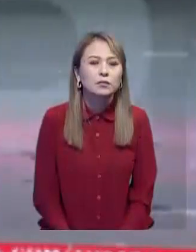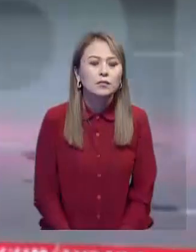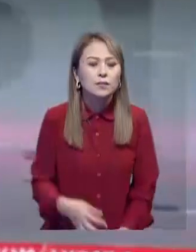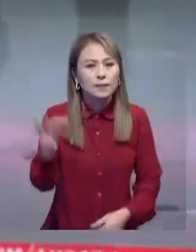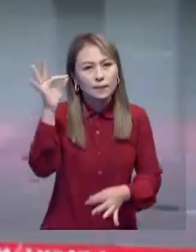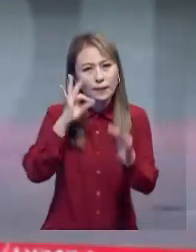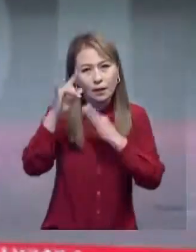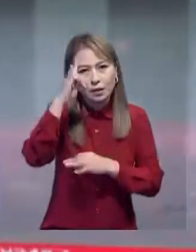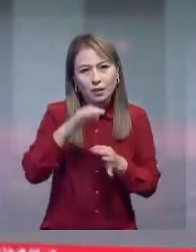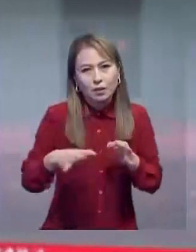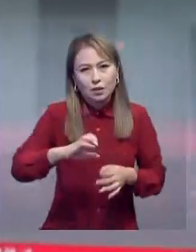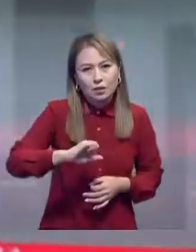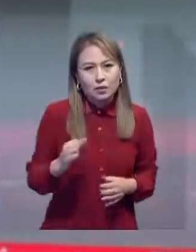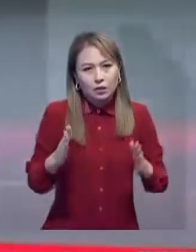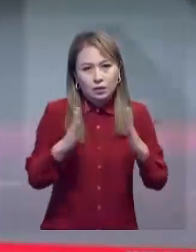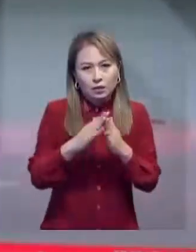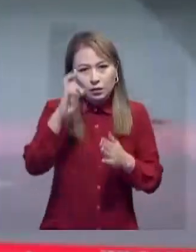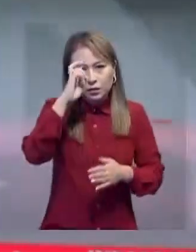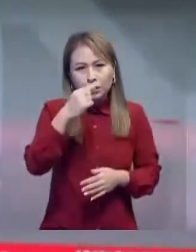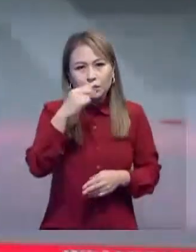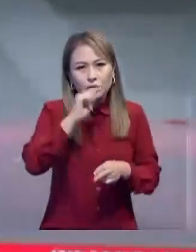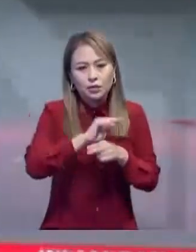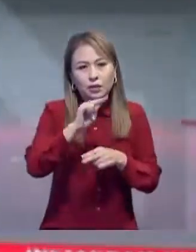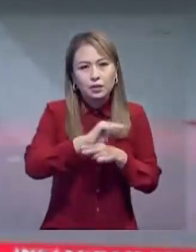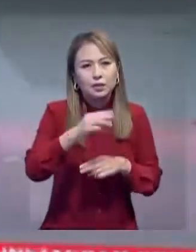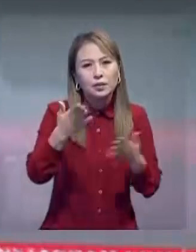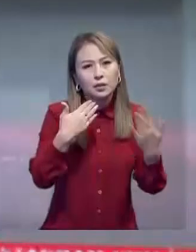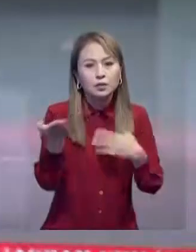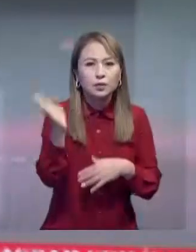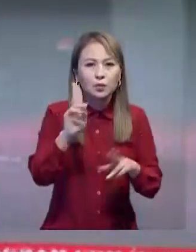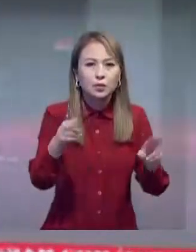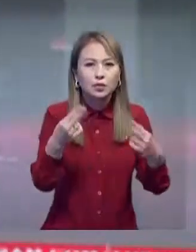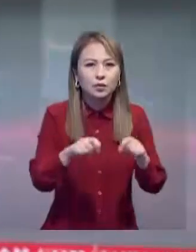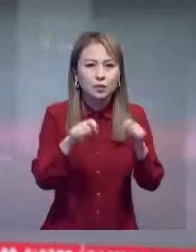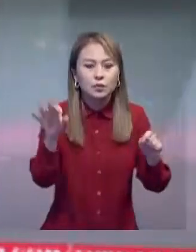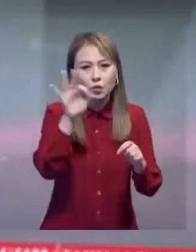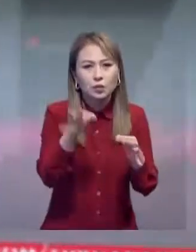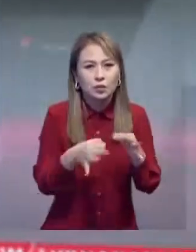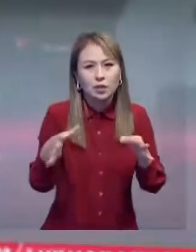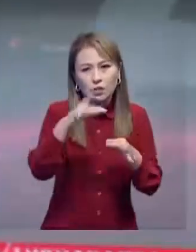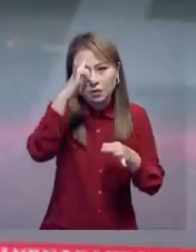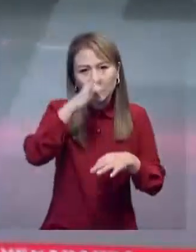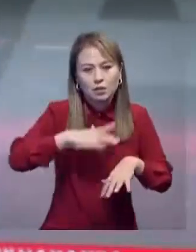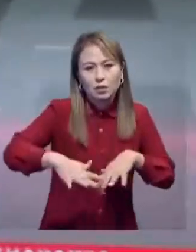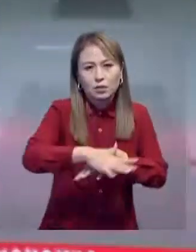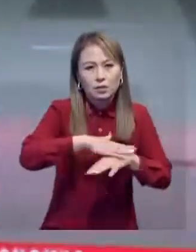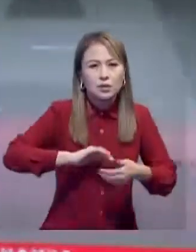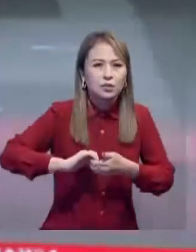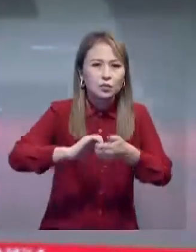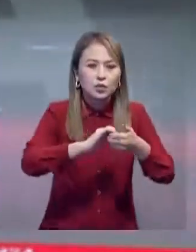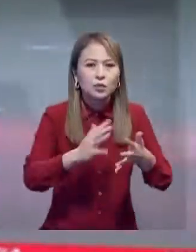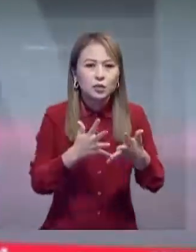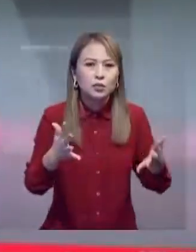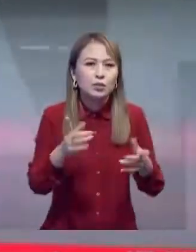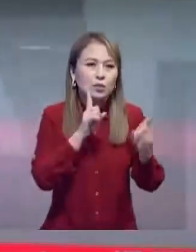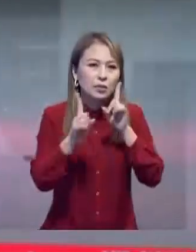Шығыс Қазақстан облысындағы достық үйлерінде мемлекеттік тілде үйрететін кел сөйлесей клубы ашылады. Бұл туралы облыстық Қазақстан халқы